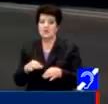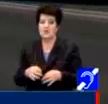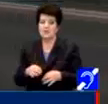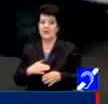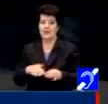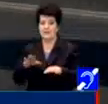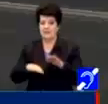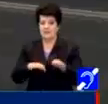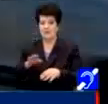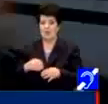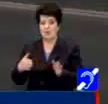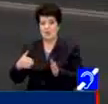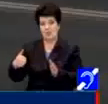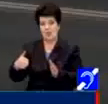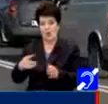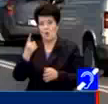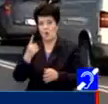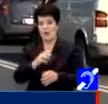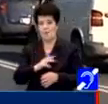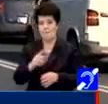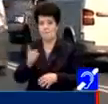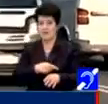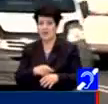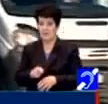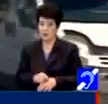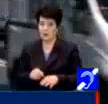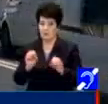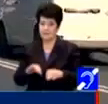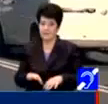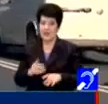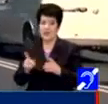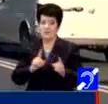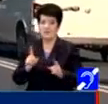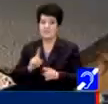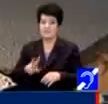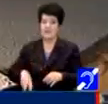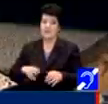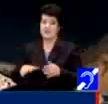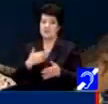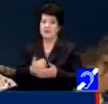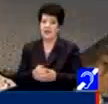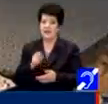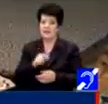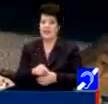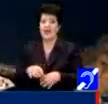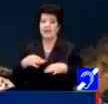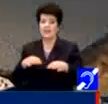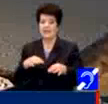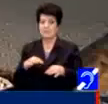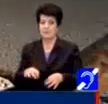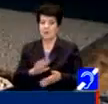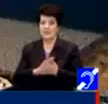păstreze distanța de 1 metru de la bordură. Măsurile au fost propuse în cadrul ședinței Direcției Generale de Transport. Asta după